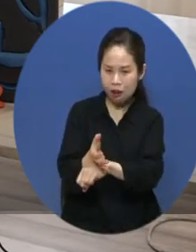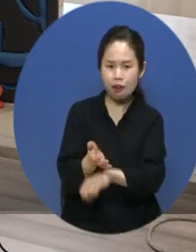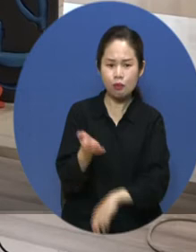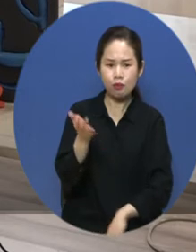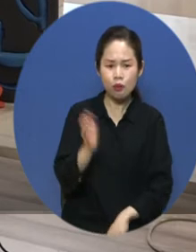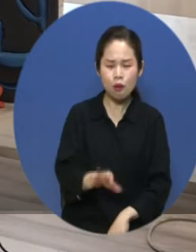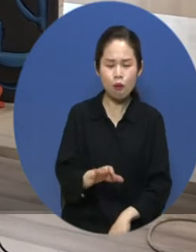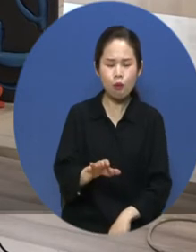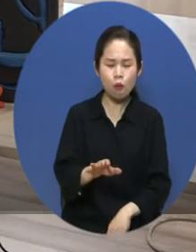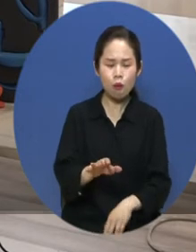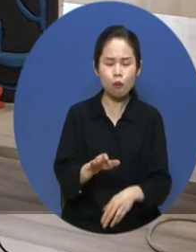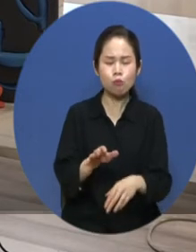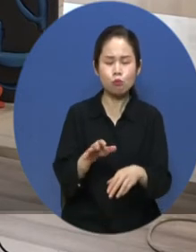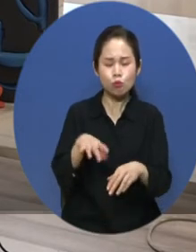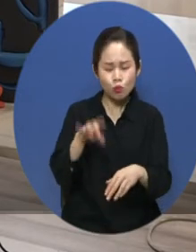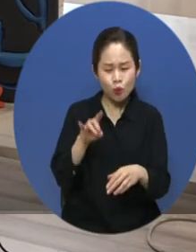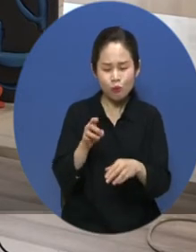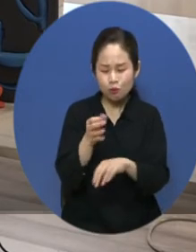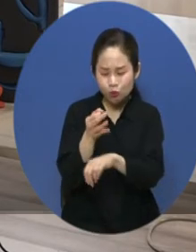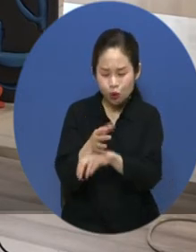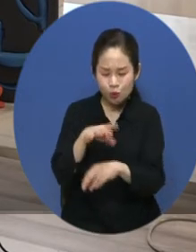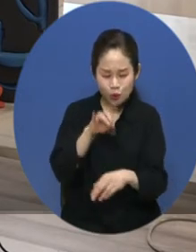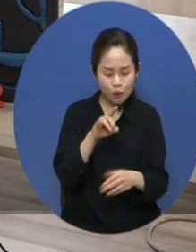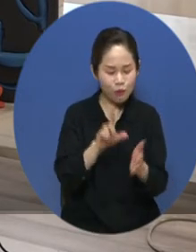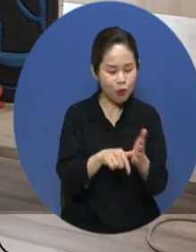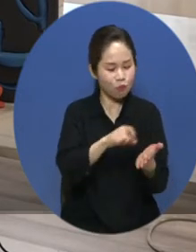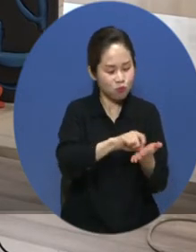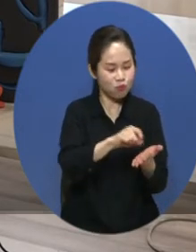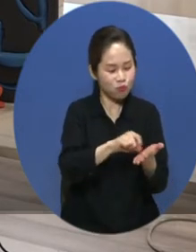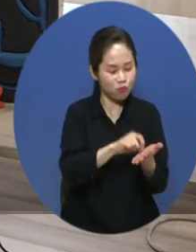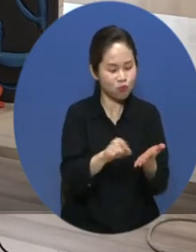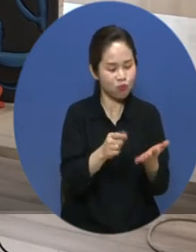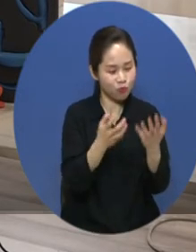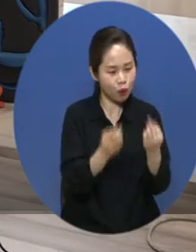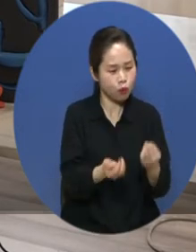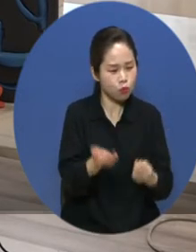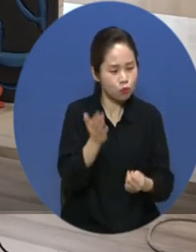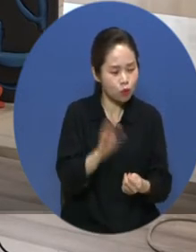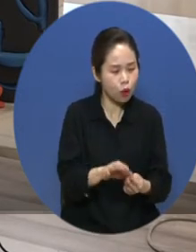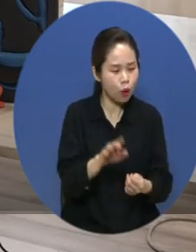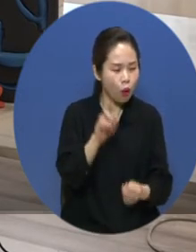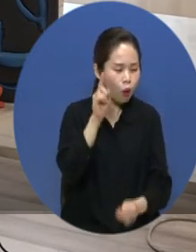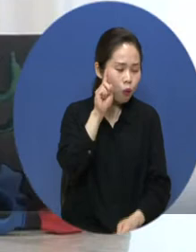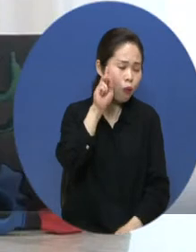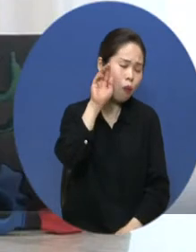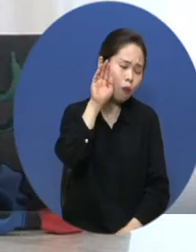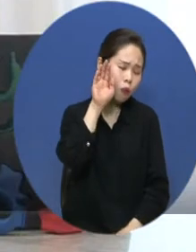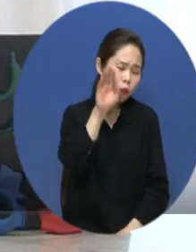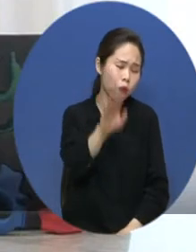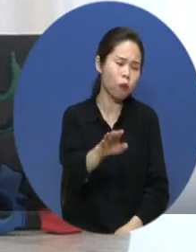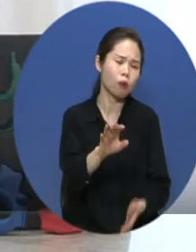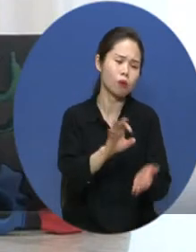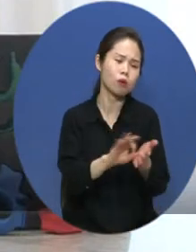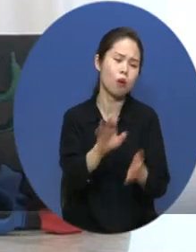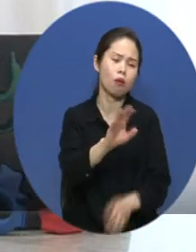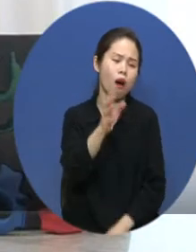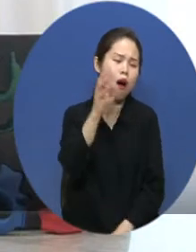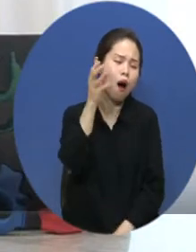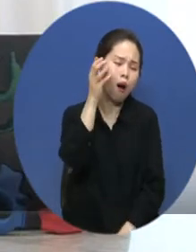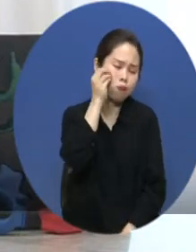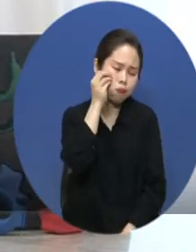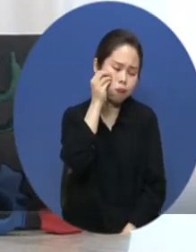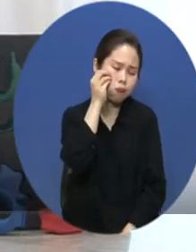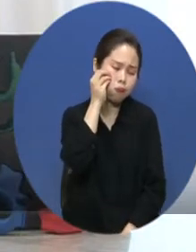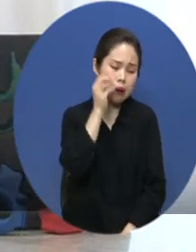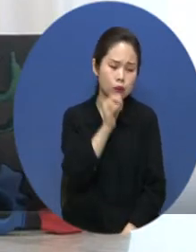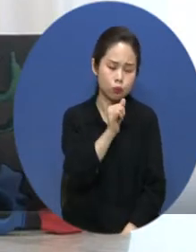하드웨어잖아요. 근데 컴퓨터를 이렇게 돌릴 수 있는 소프트웨어가 필요한 부분을 좀 뒤늦게 깨달았어요. 왜냐하면 보조기구를